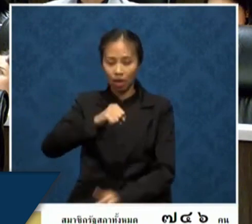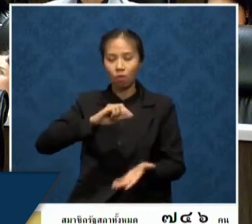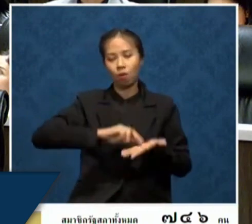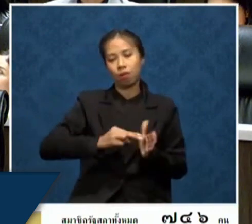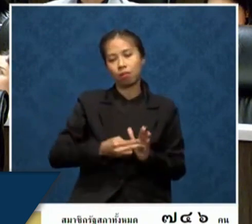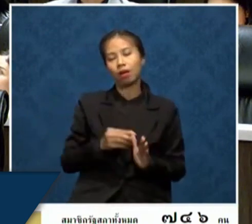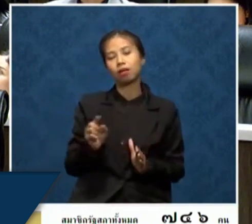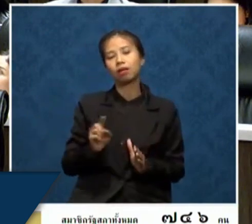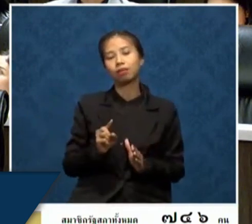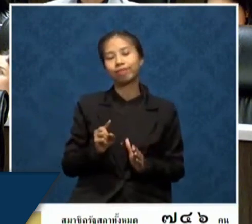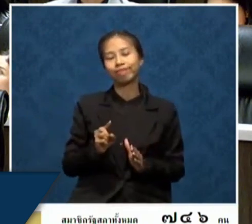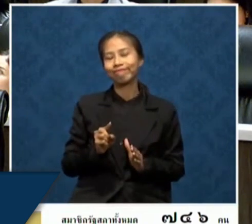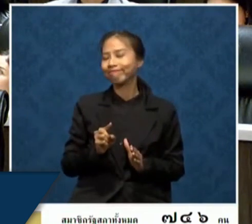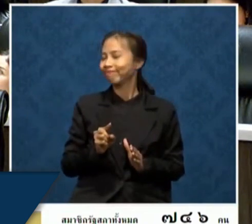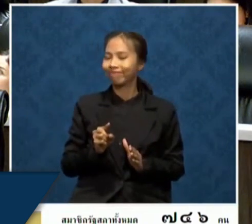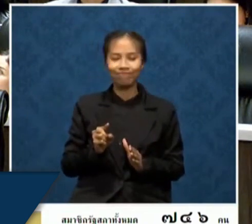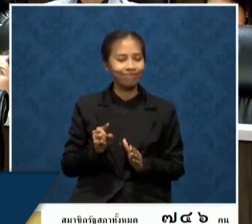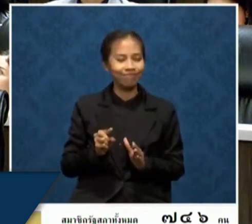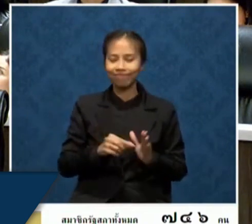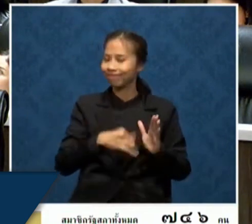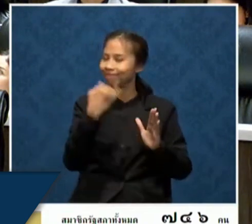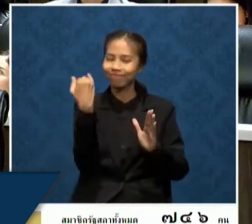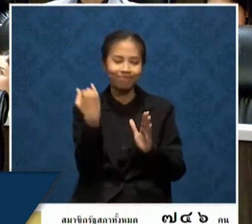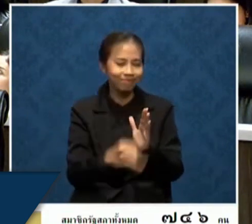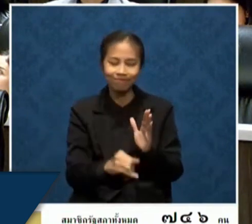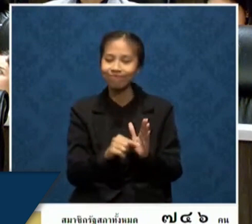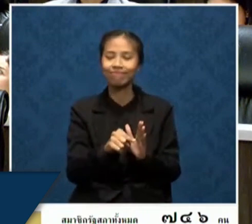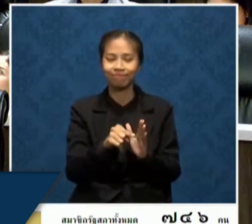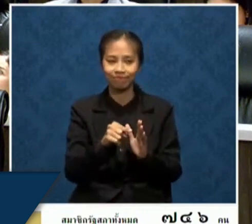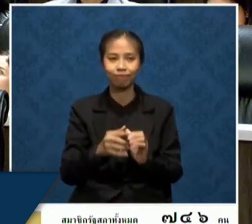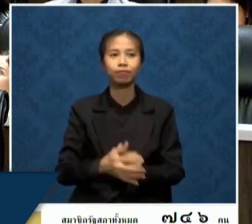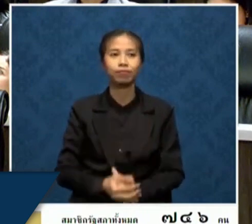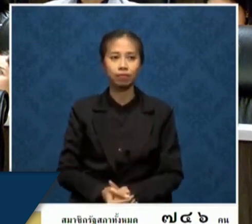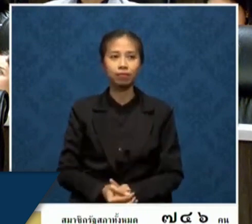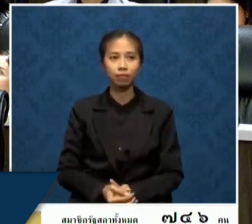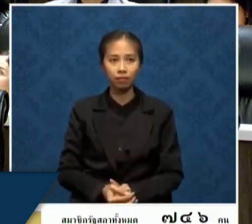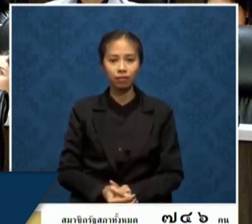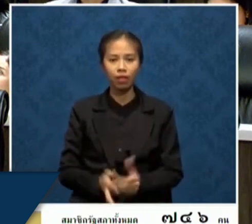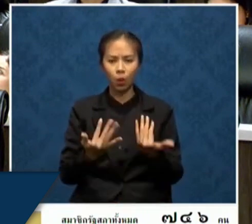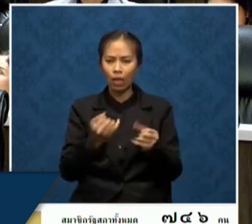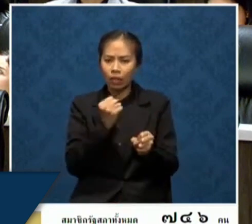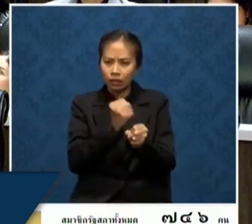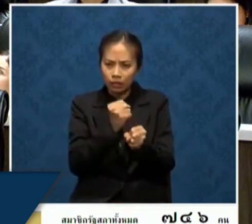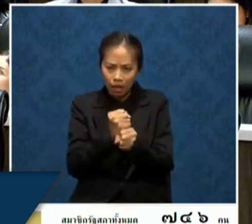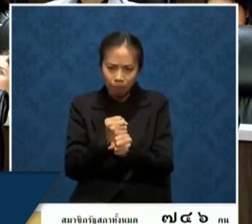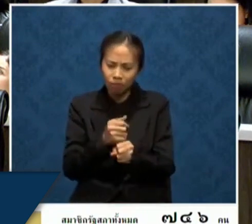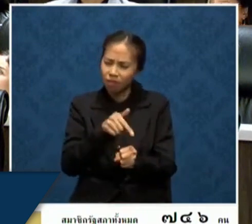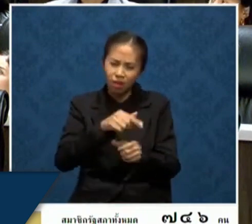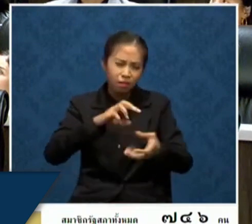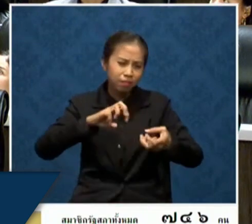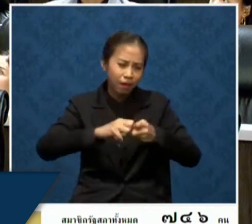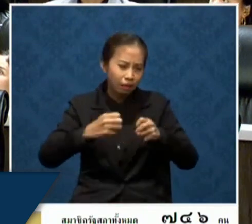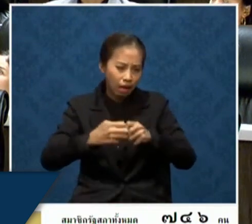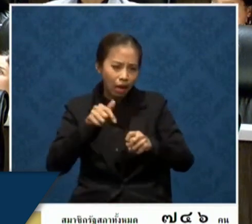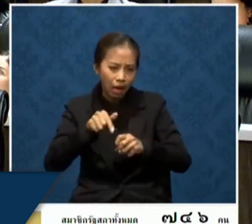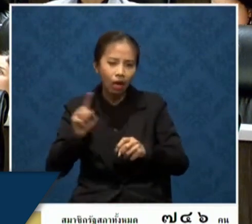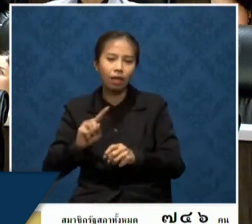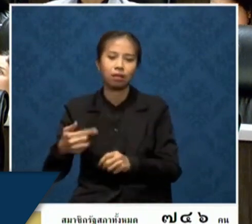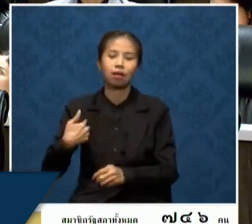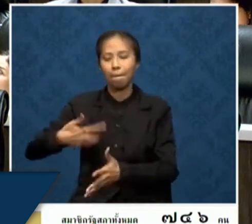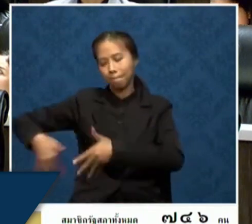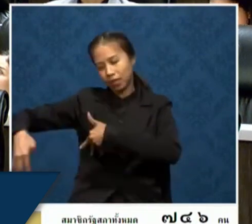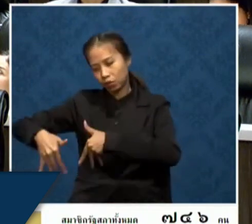ำลังพลาดแล้วพลาดอยู่พลาดต่อท่านกำลังจะต่อยอดซากปรักหักพังด้วยภาษีของพี่น้องประชาช